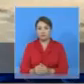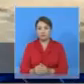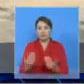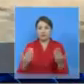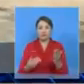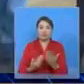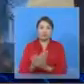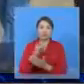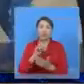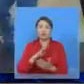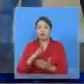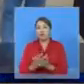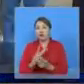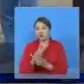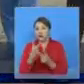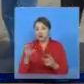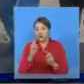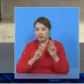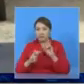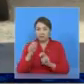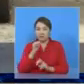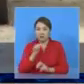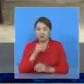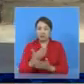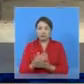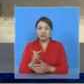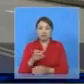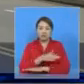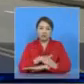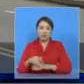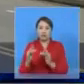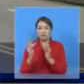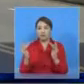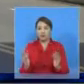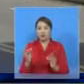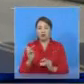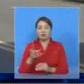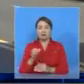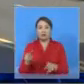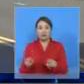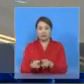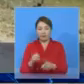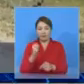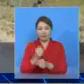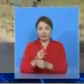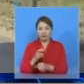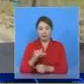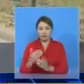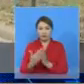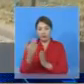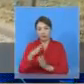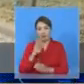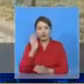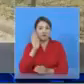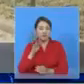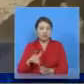Вначале были проверены ход дорожно-ремонтных работ на улицах Саябак и Пожарского, на мосту по улице Азнаурыс, а также обустройство системы поверхностного